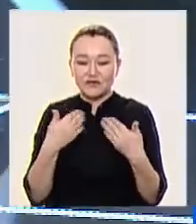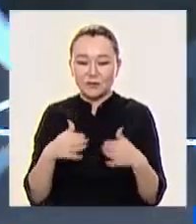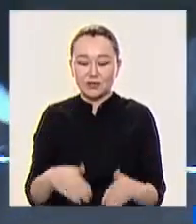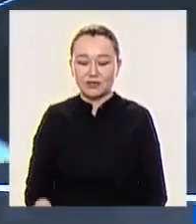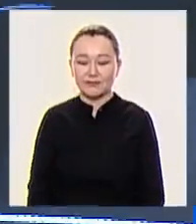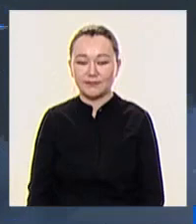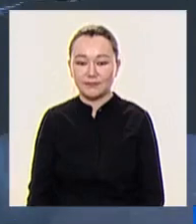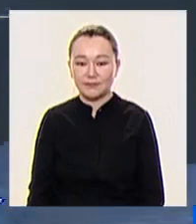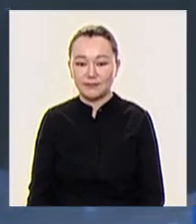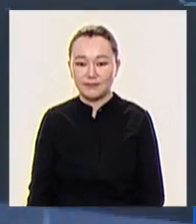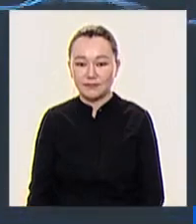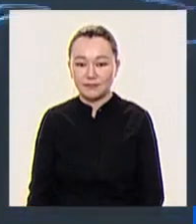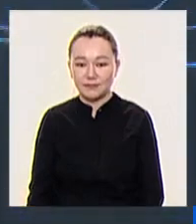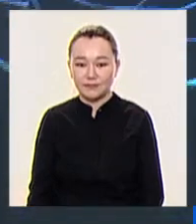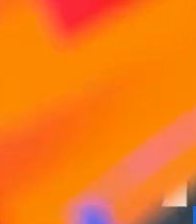выпуске.